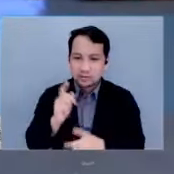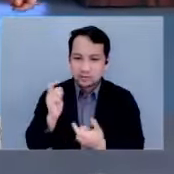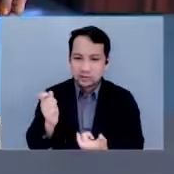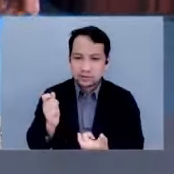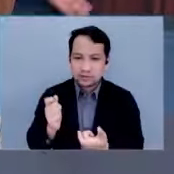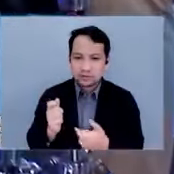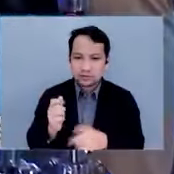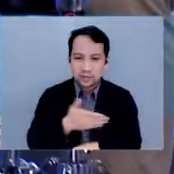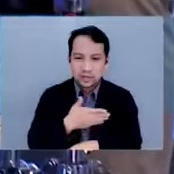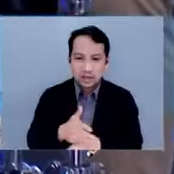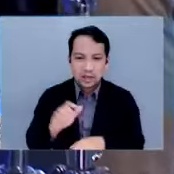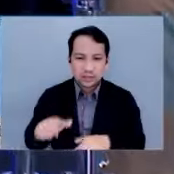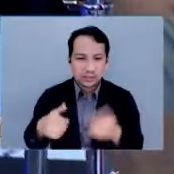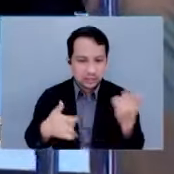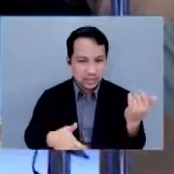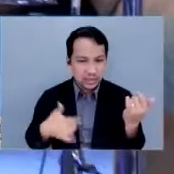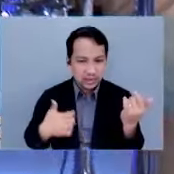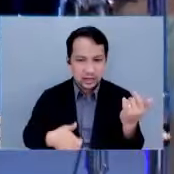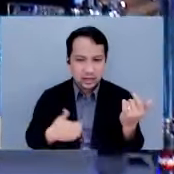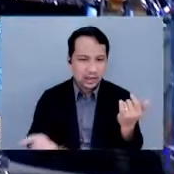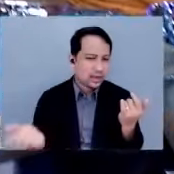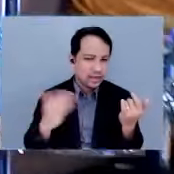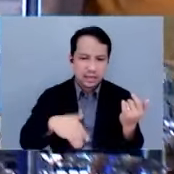kita, di ka na